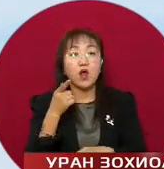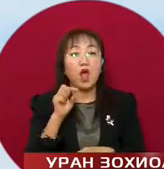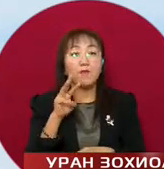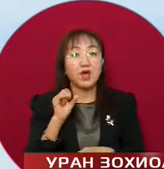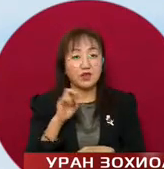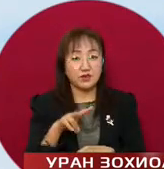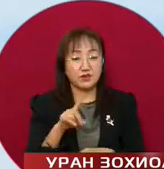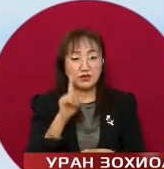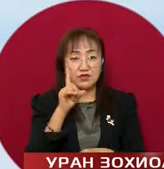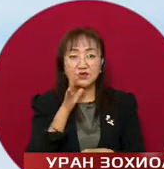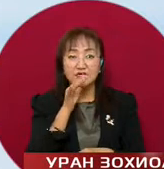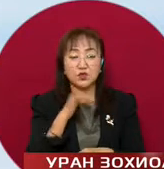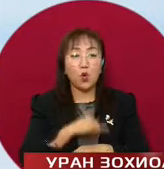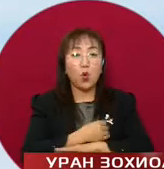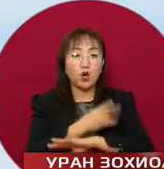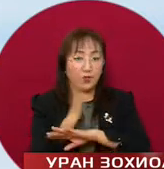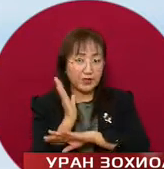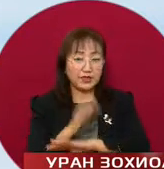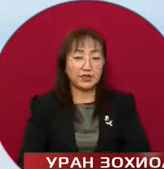гэж тайлбарласан байна тийм ээ.